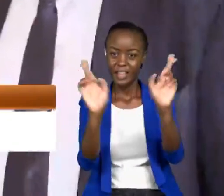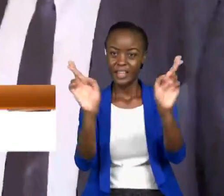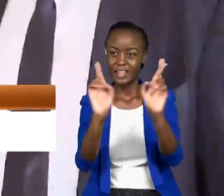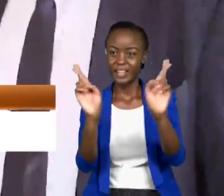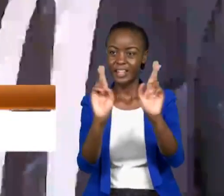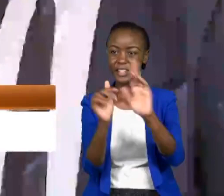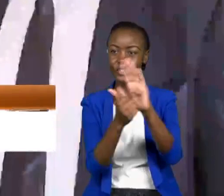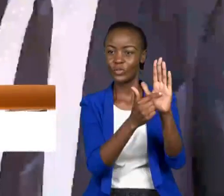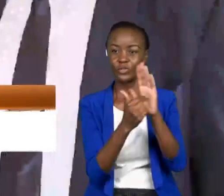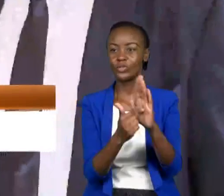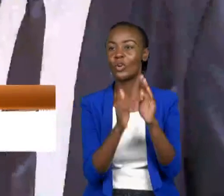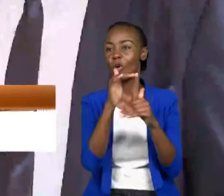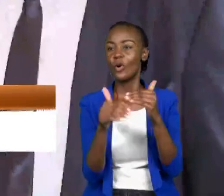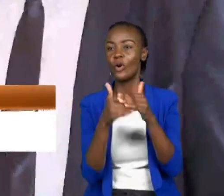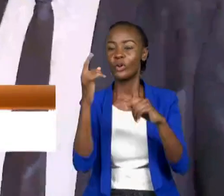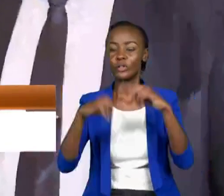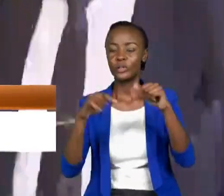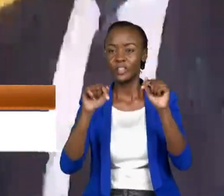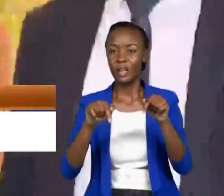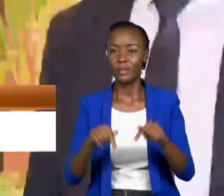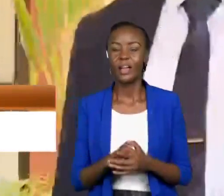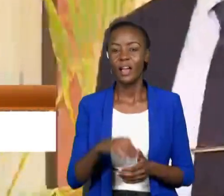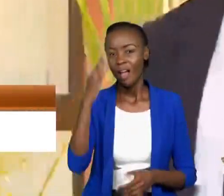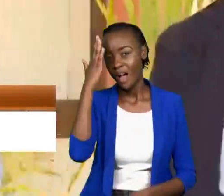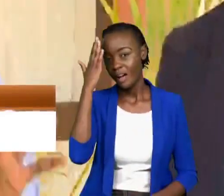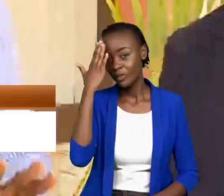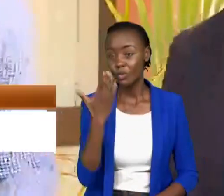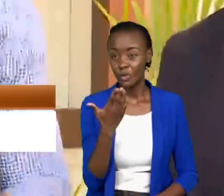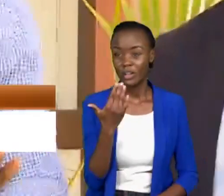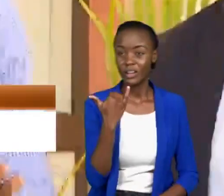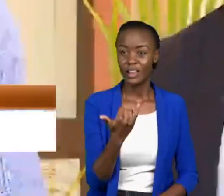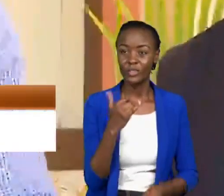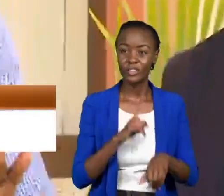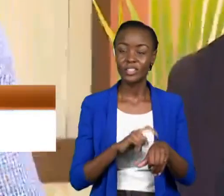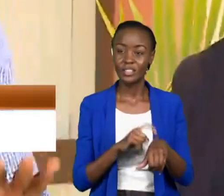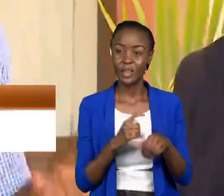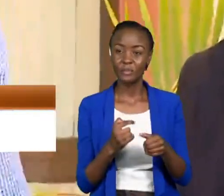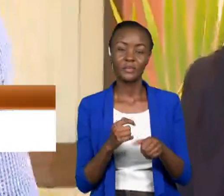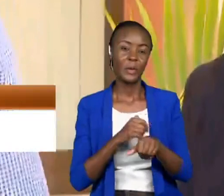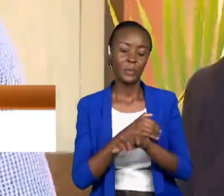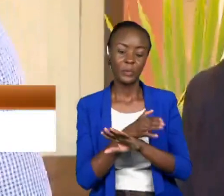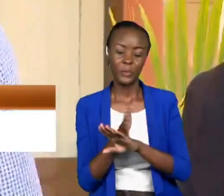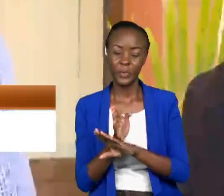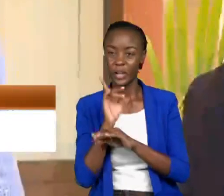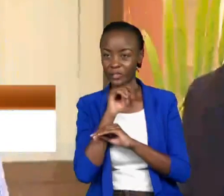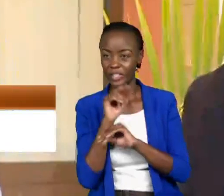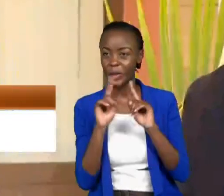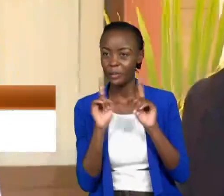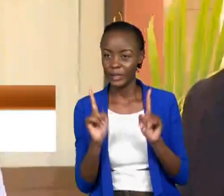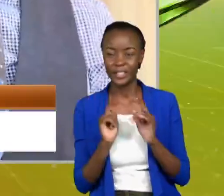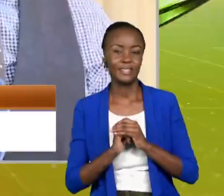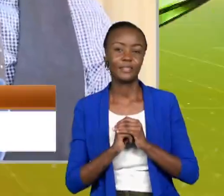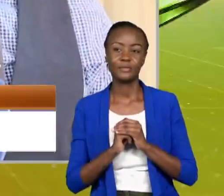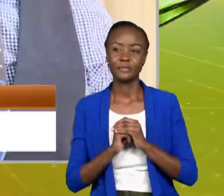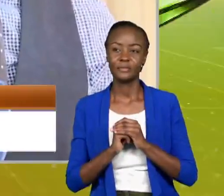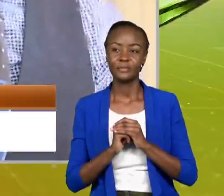ambazo nafanyika kwa sababu ya mashindano ya gari. Na najua naelekezwa, mwelekezi wangu ananieleza kwamba muda wangu kidogo ayoyoma, lakini kabla nimwache tu